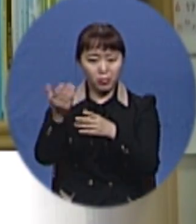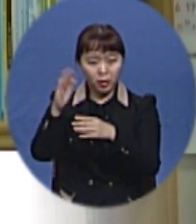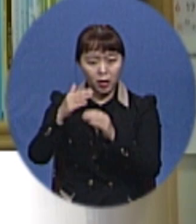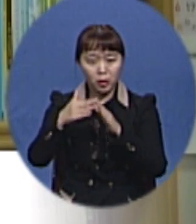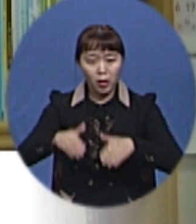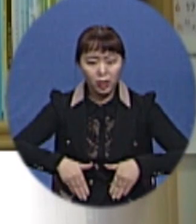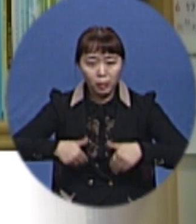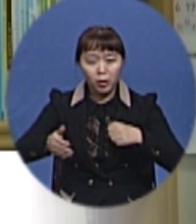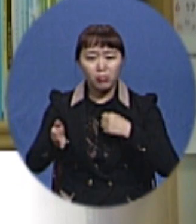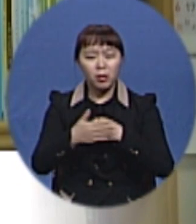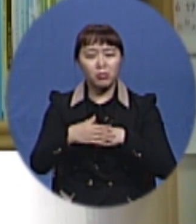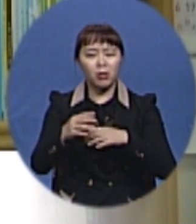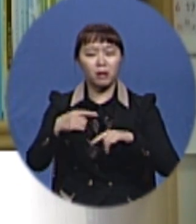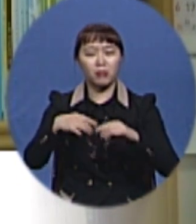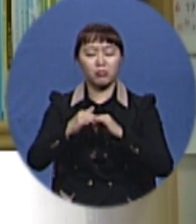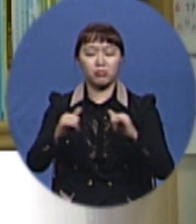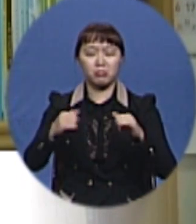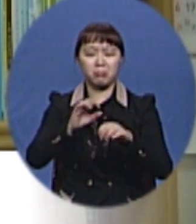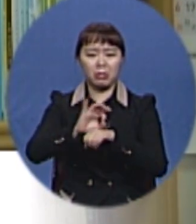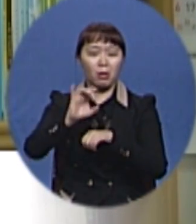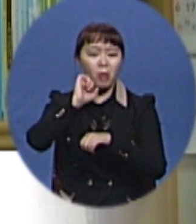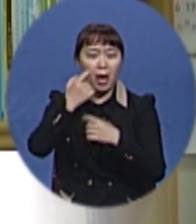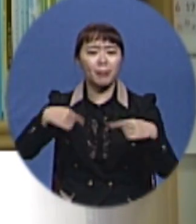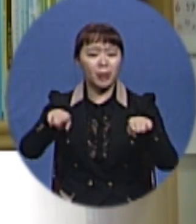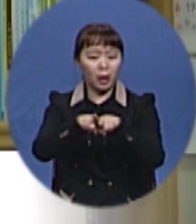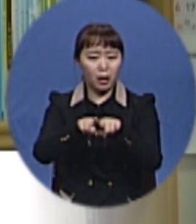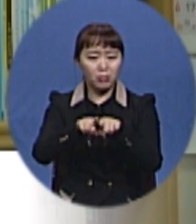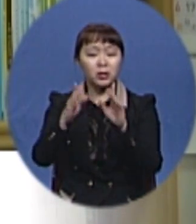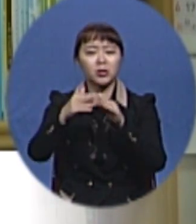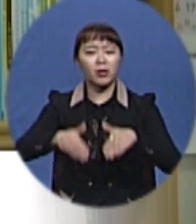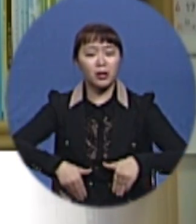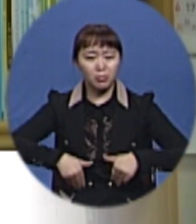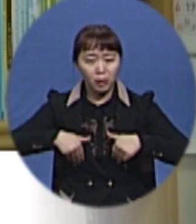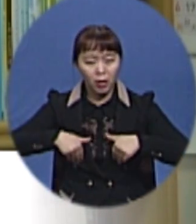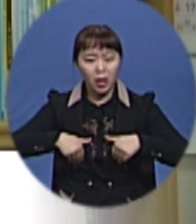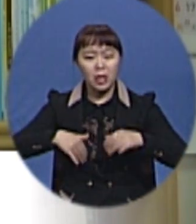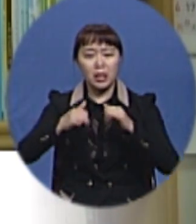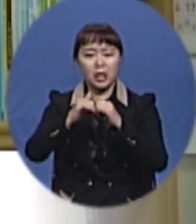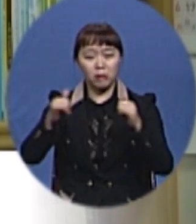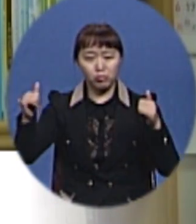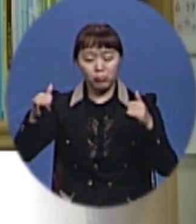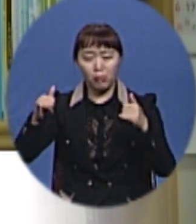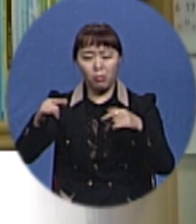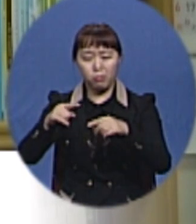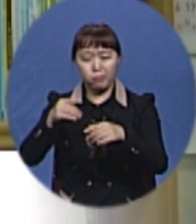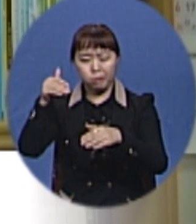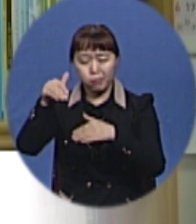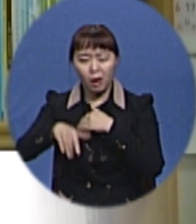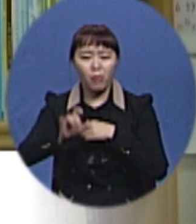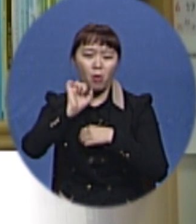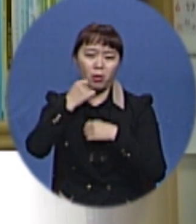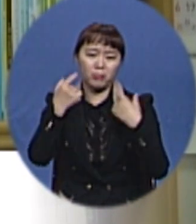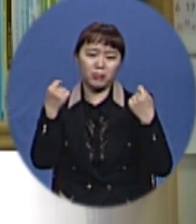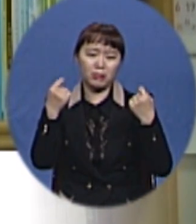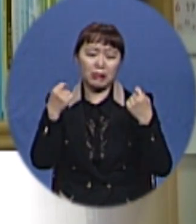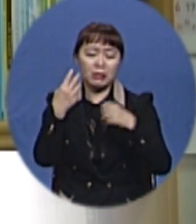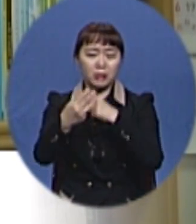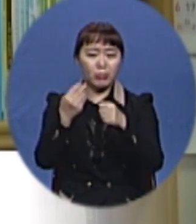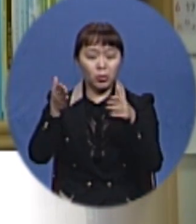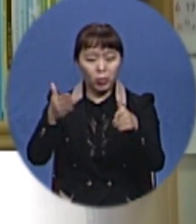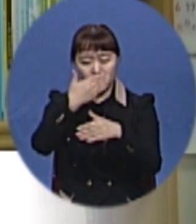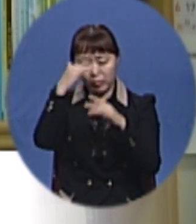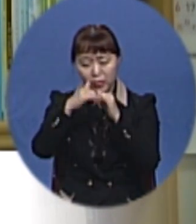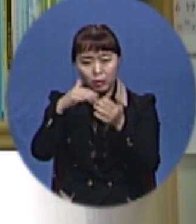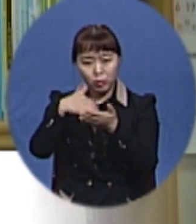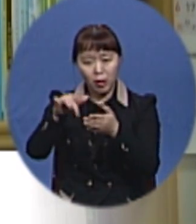위해서 인구정책을 도외시할 수 없습니다. 함께 해가야 되죠. 특히 전남도가 인구절벽의 위기에 놓여 있습니다. 지난 3년 동안 무려